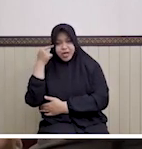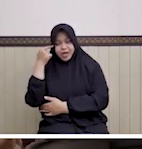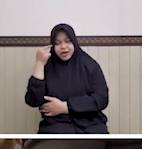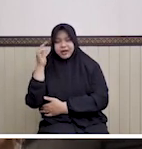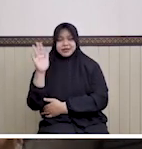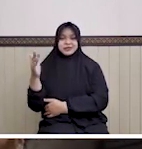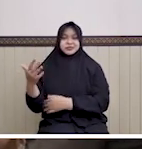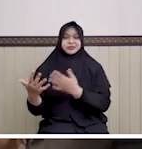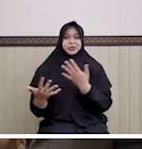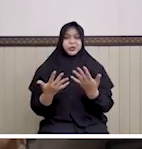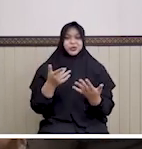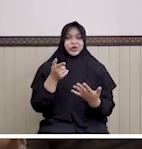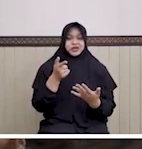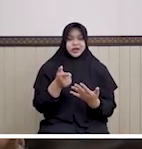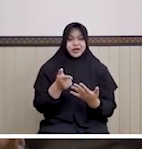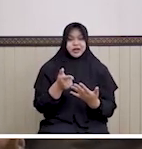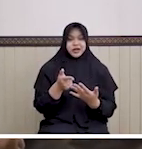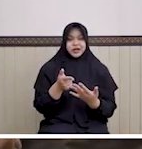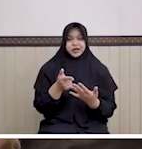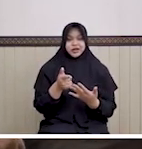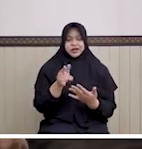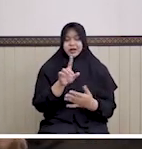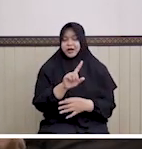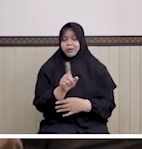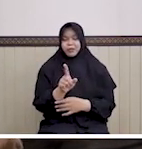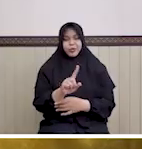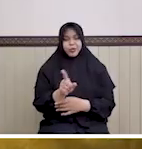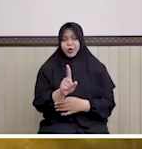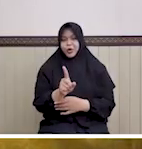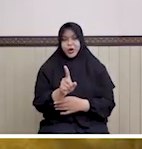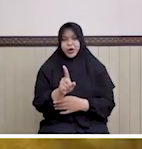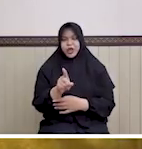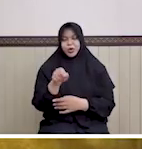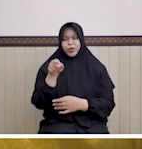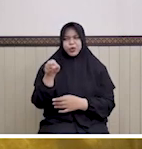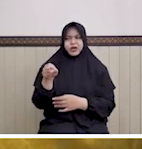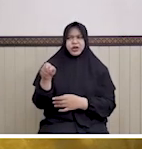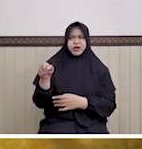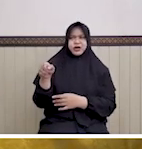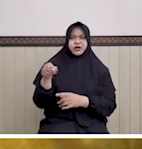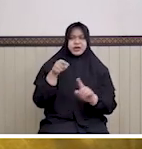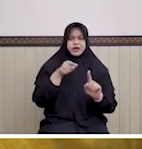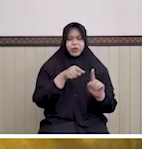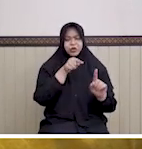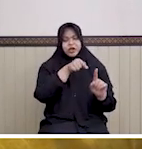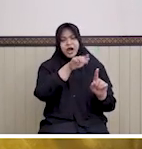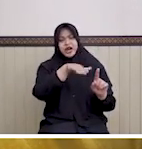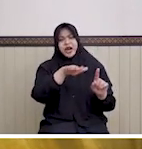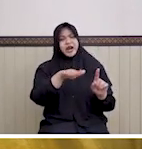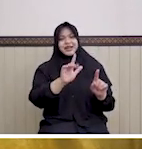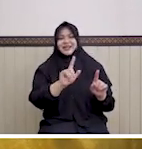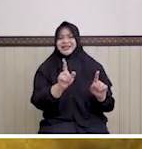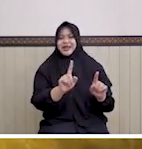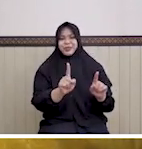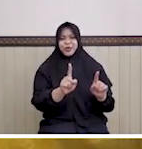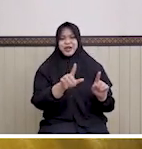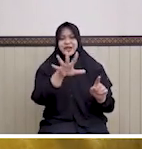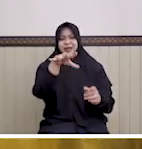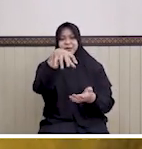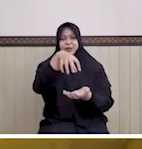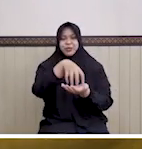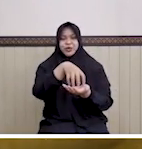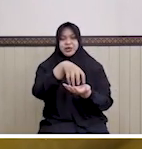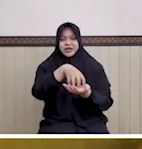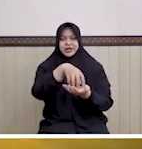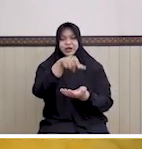dia lantas kemudian juga tidak boleh kita justifikasi sebagai anak-anak kita harus dudukan